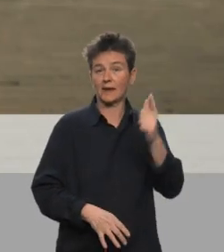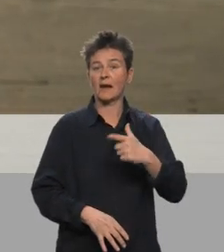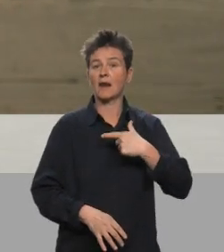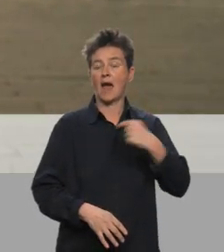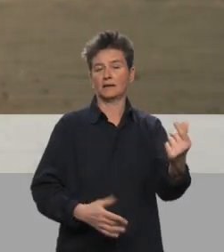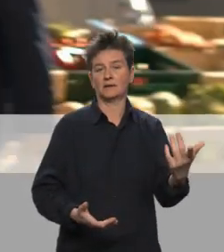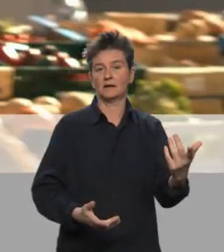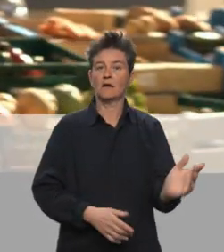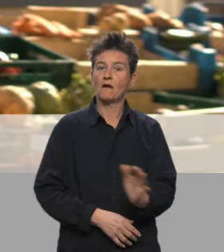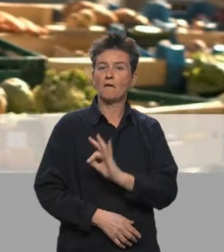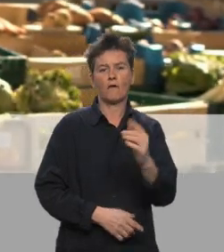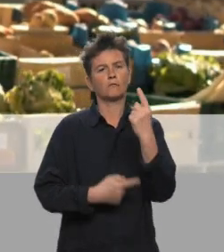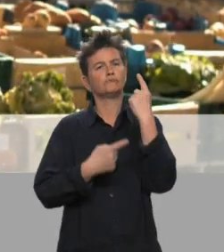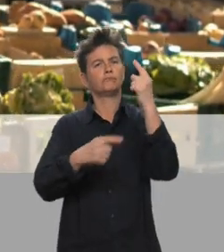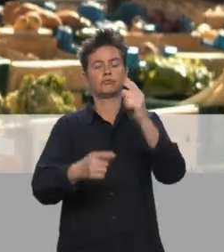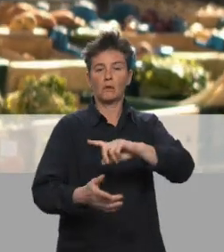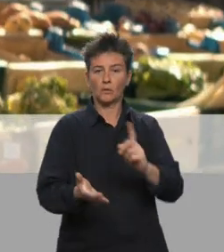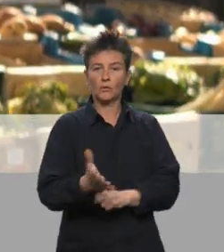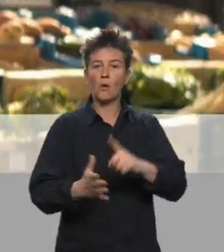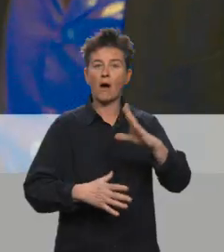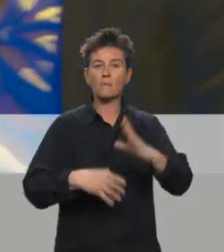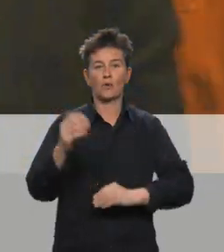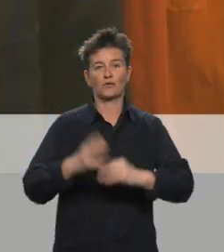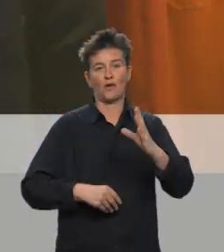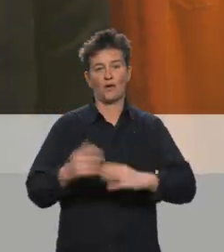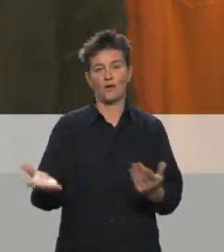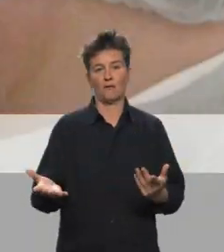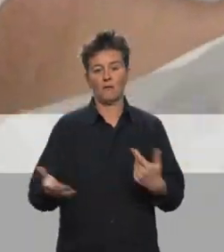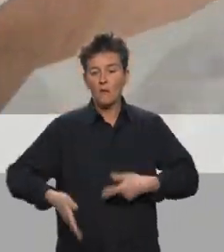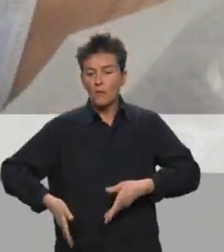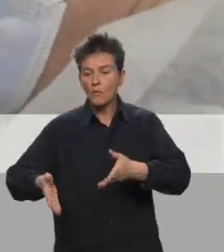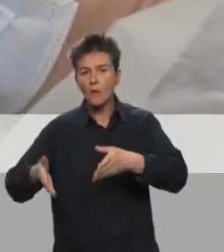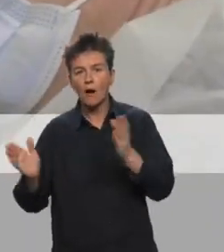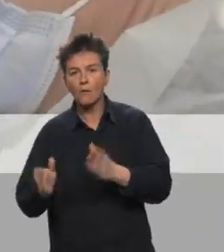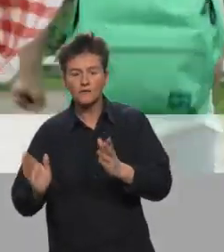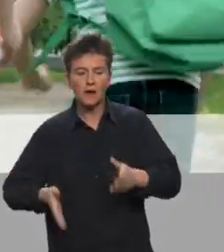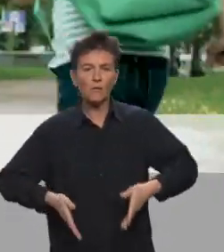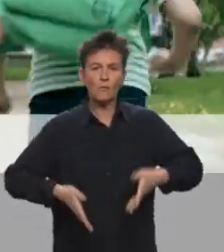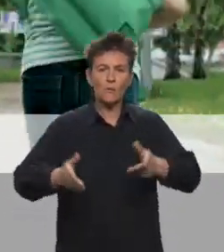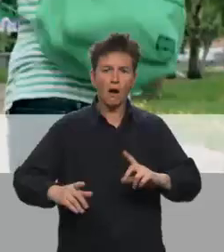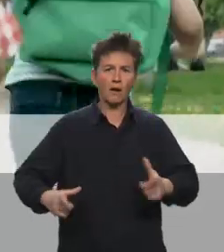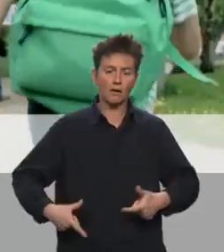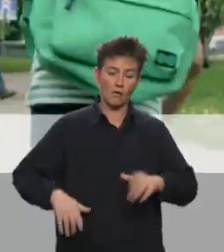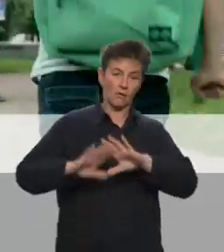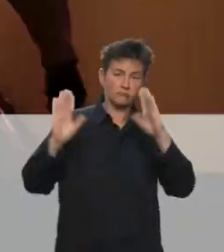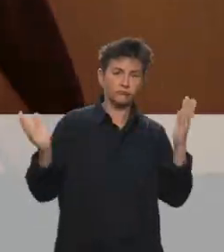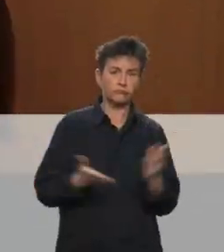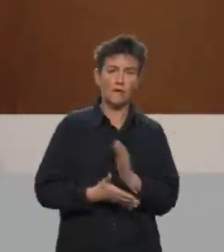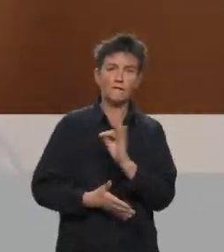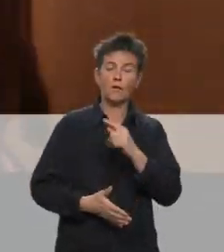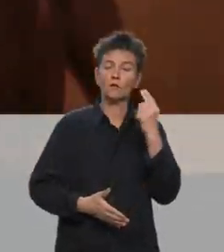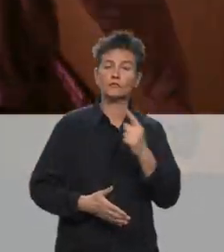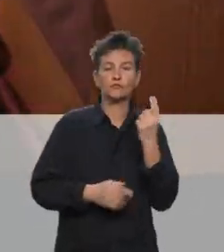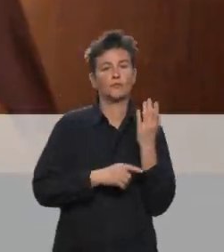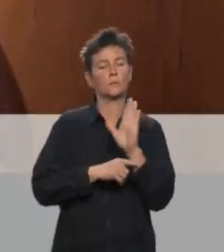et laïque. Cette France qui revendique son droit au bonheur. Des couloirs de nos hôpitaux aux couloirs de nos écoles, la France